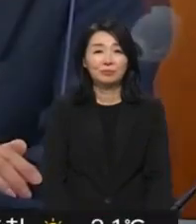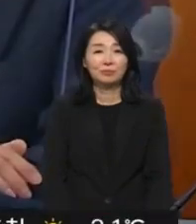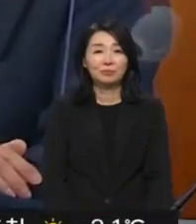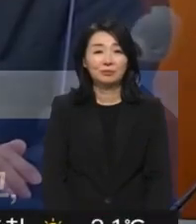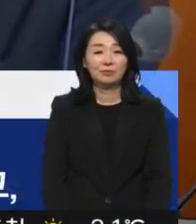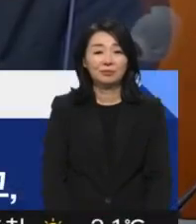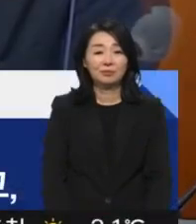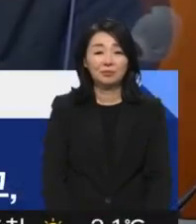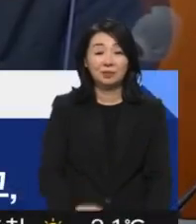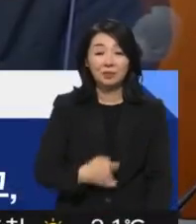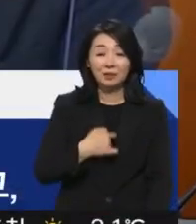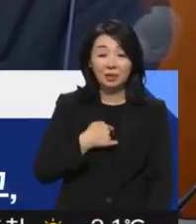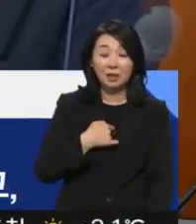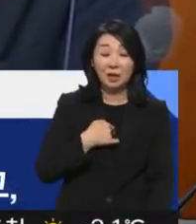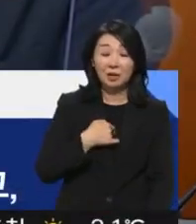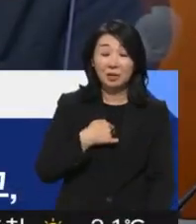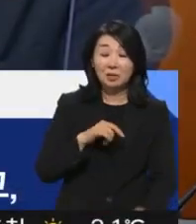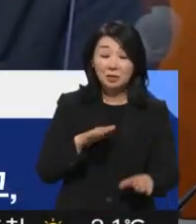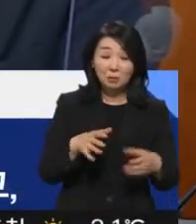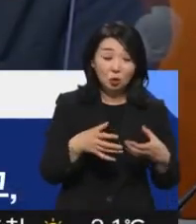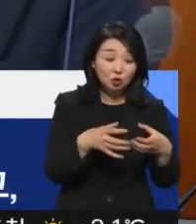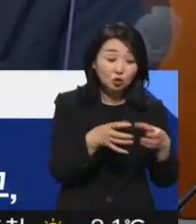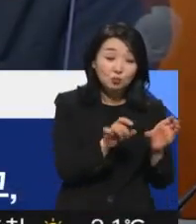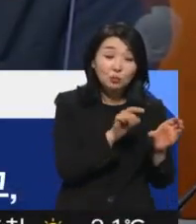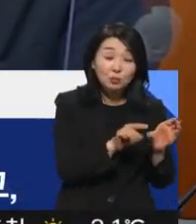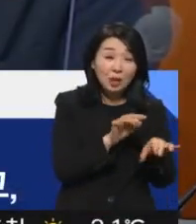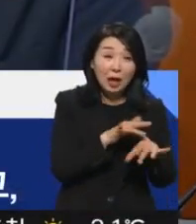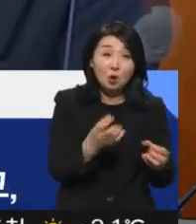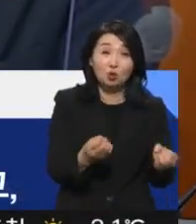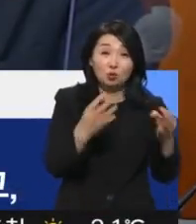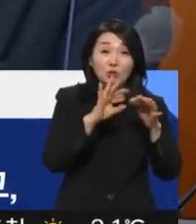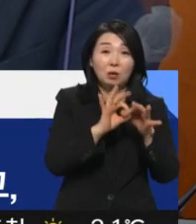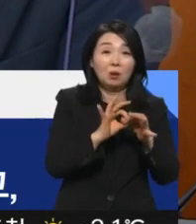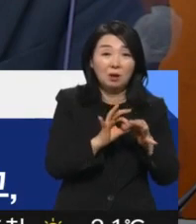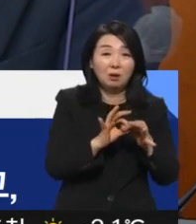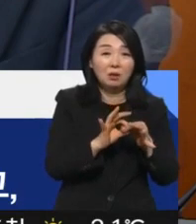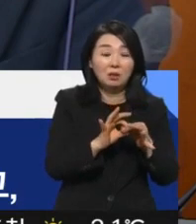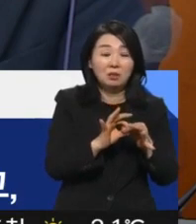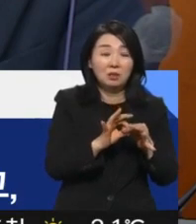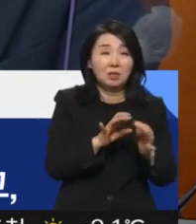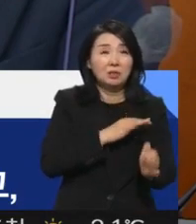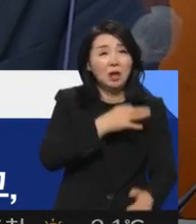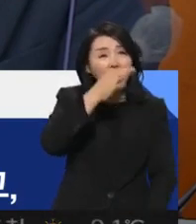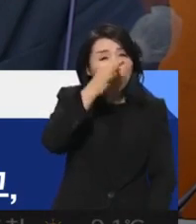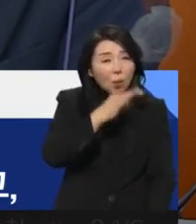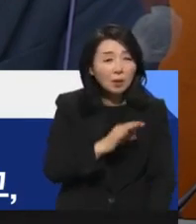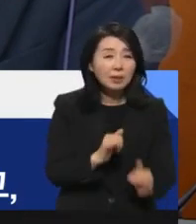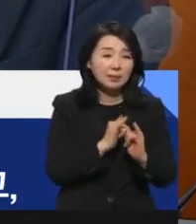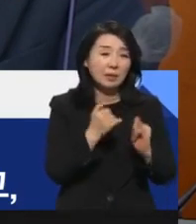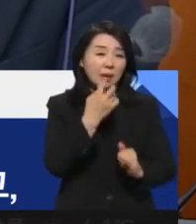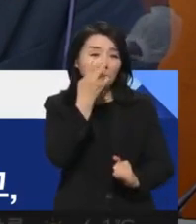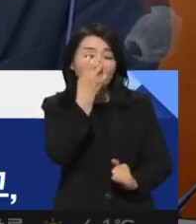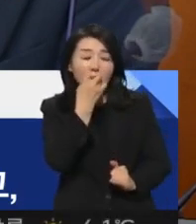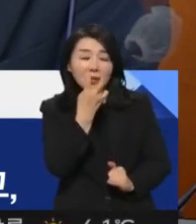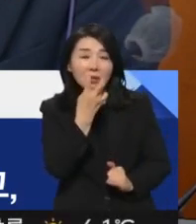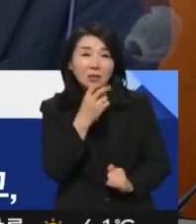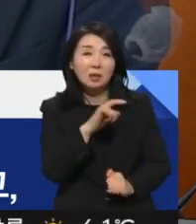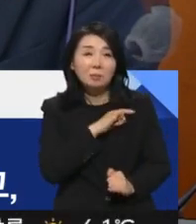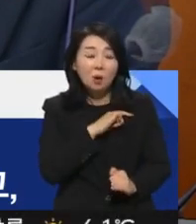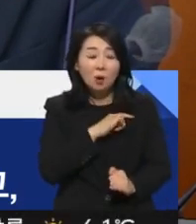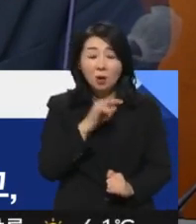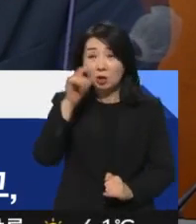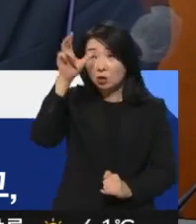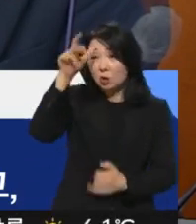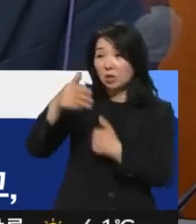제가 조무부서에 이번에 한로연축제 대비해서 가장 효율적인 인파 관리에 가장 효율적인 기동대를